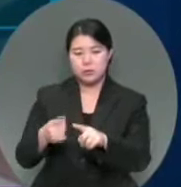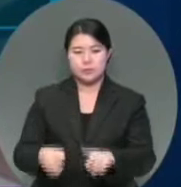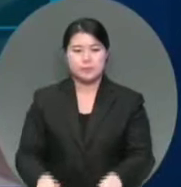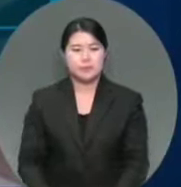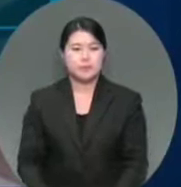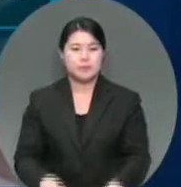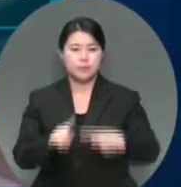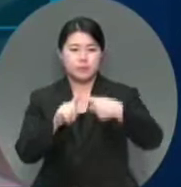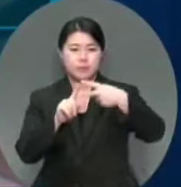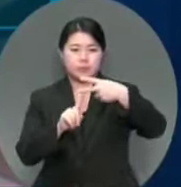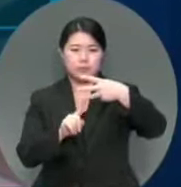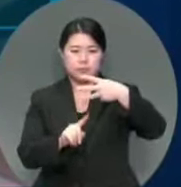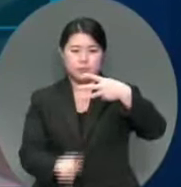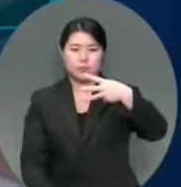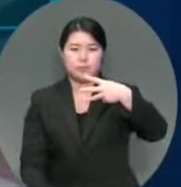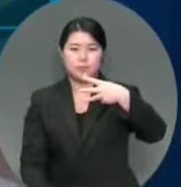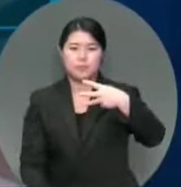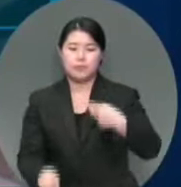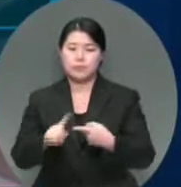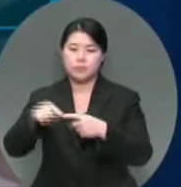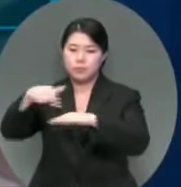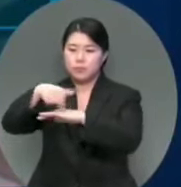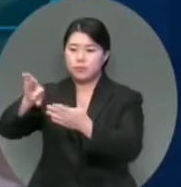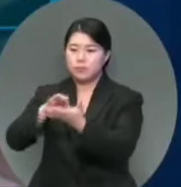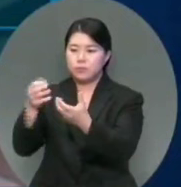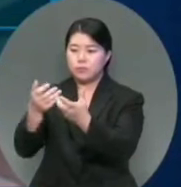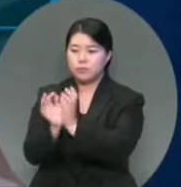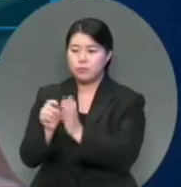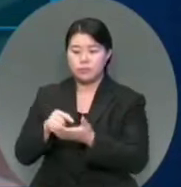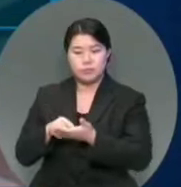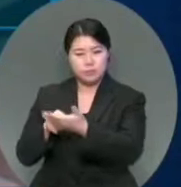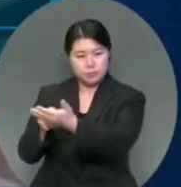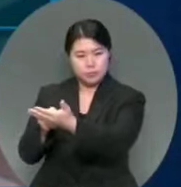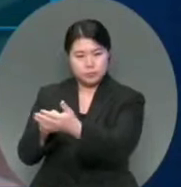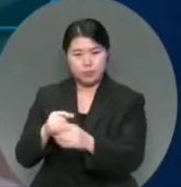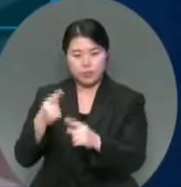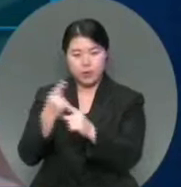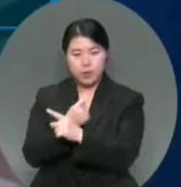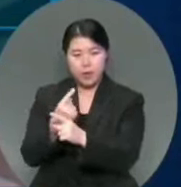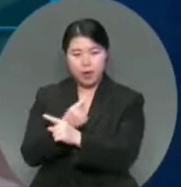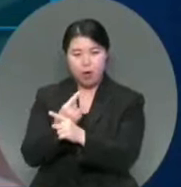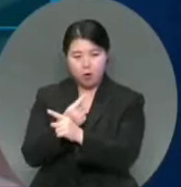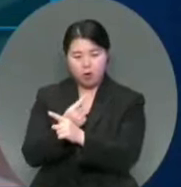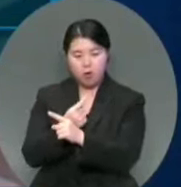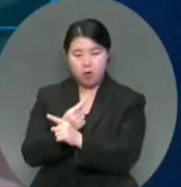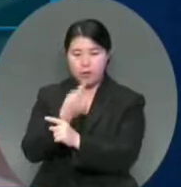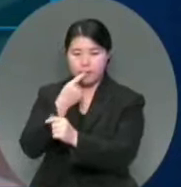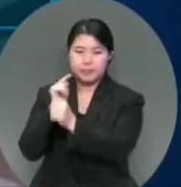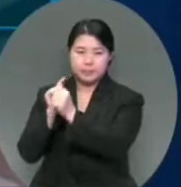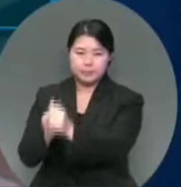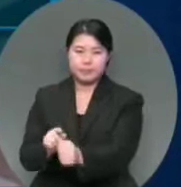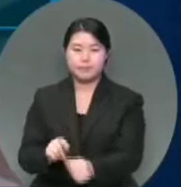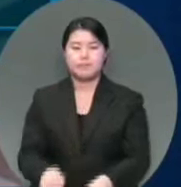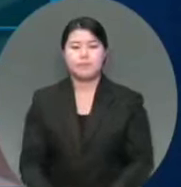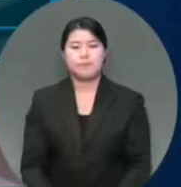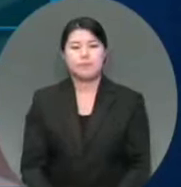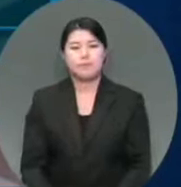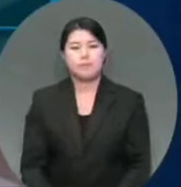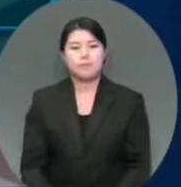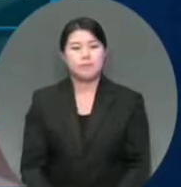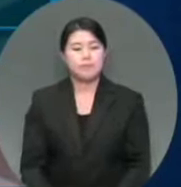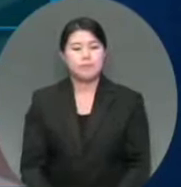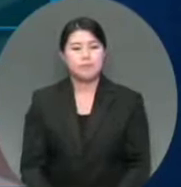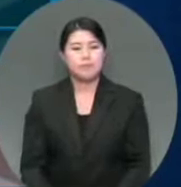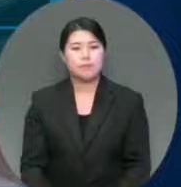분석에 대해서 기재부에 통보를 했고 이렇게 바꿀 것을 개선 요구를 했습니다.